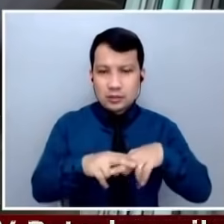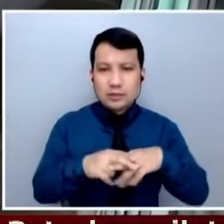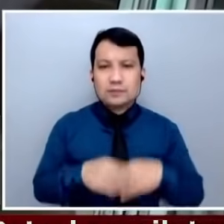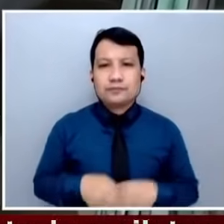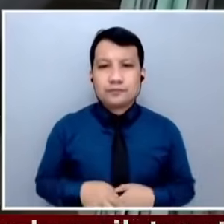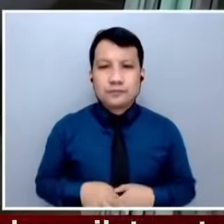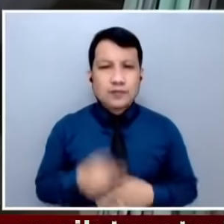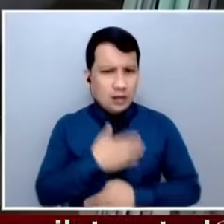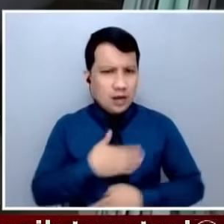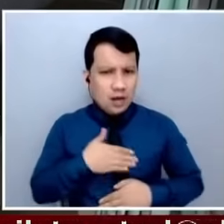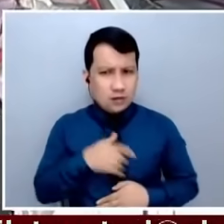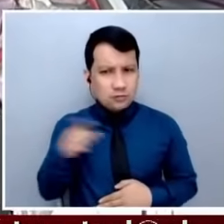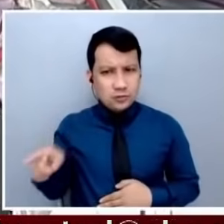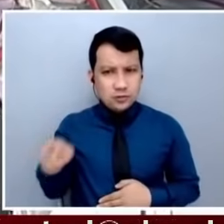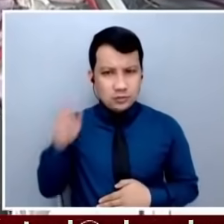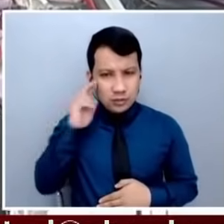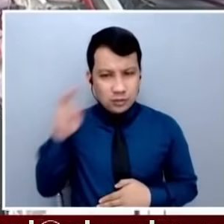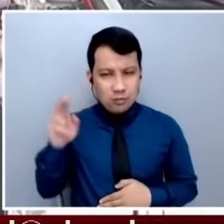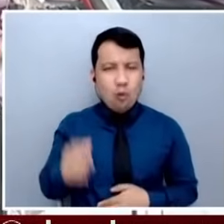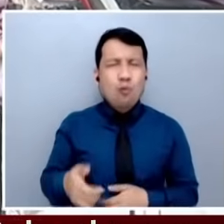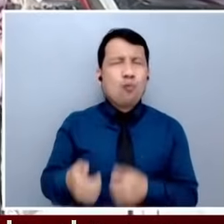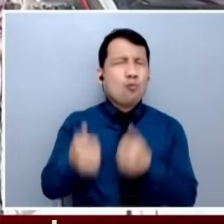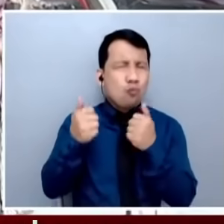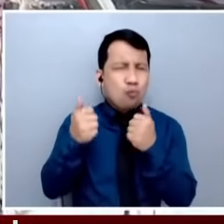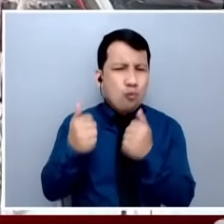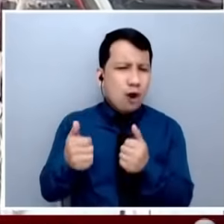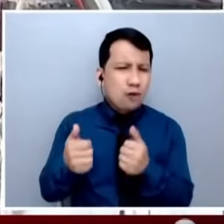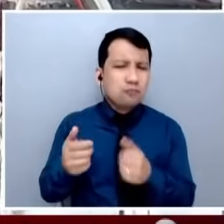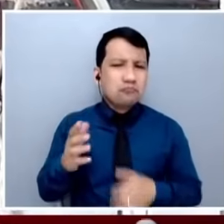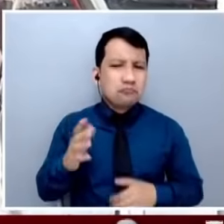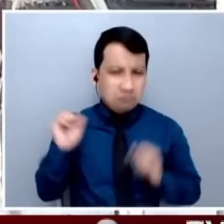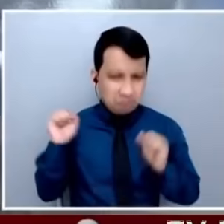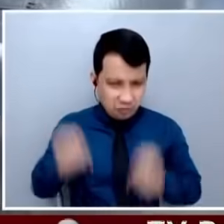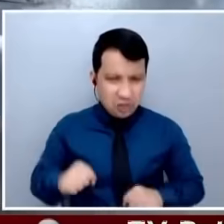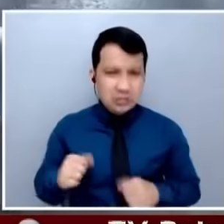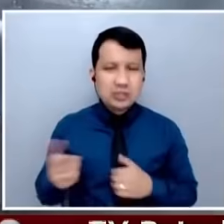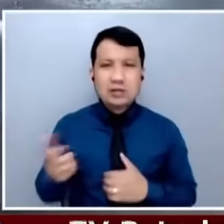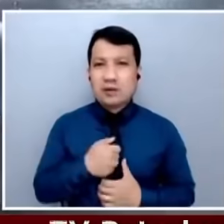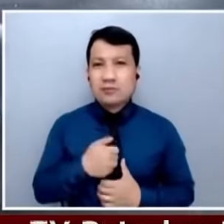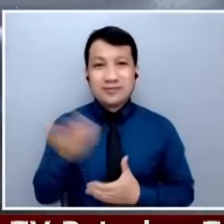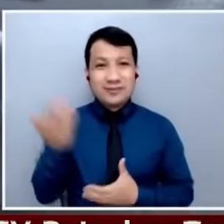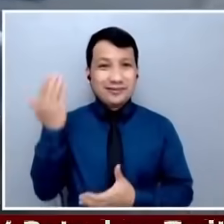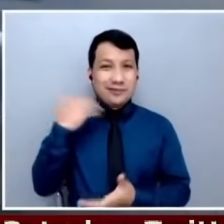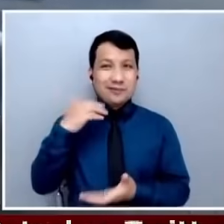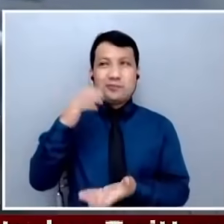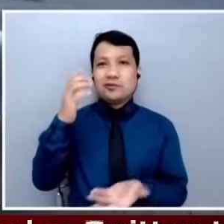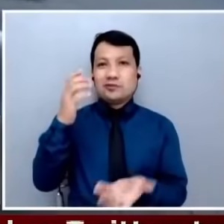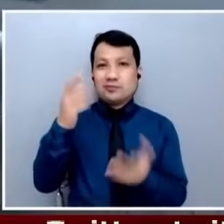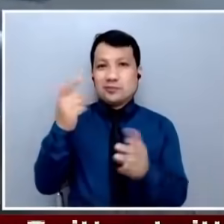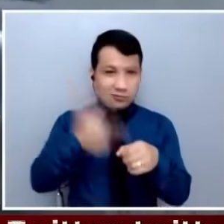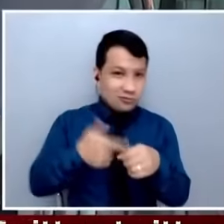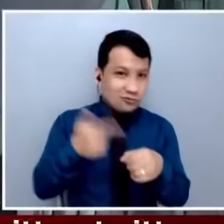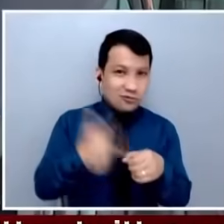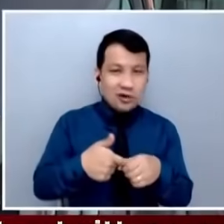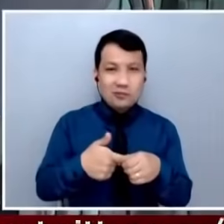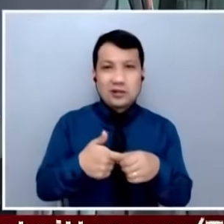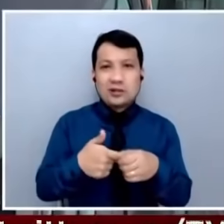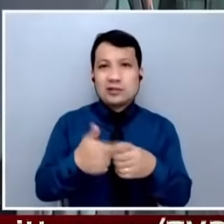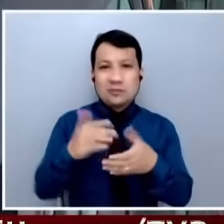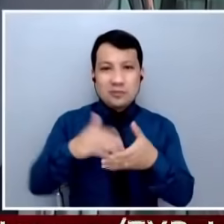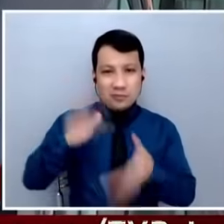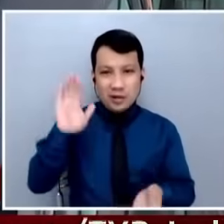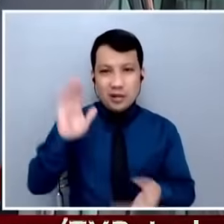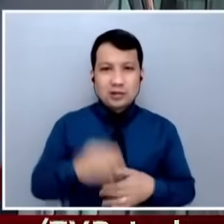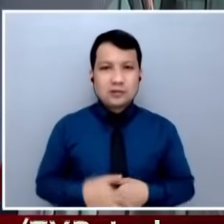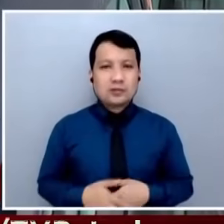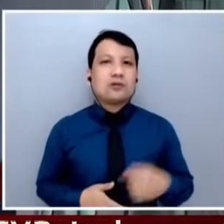ang tsuper na si Mang Narciso. Sa wakas, makakabawi na rin umano sila sa hagupit ng serye ng oil price hikes. Wala na ako kami